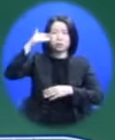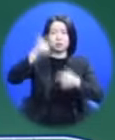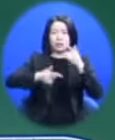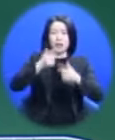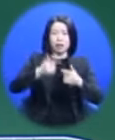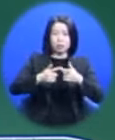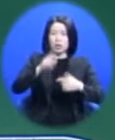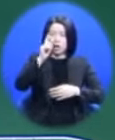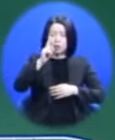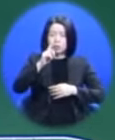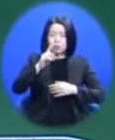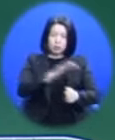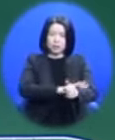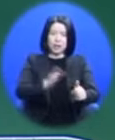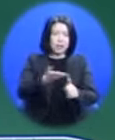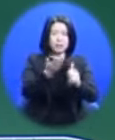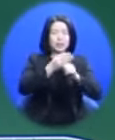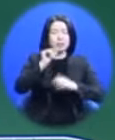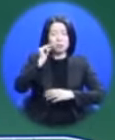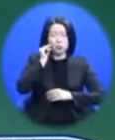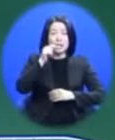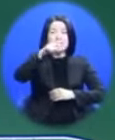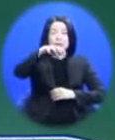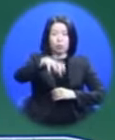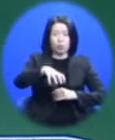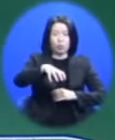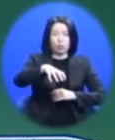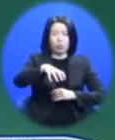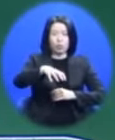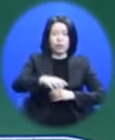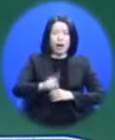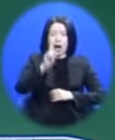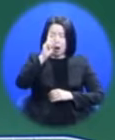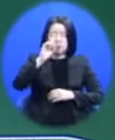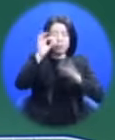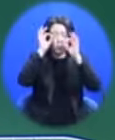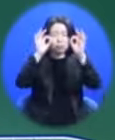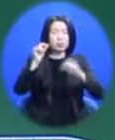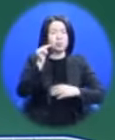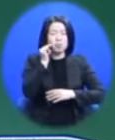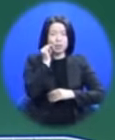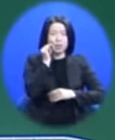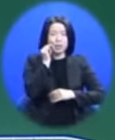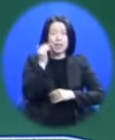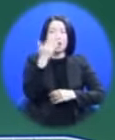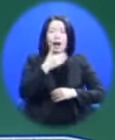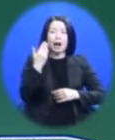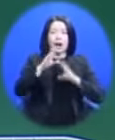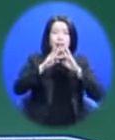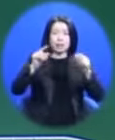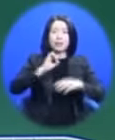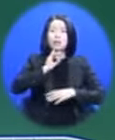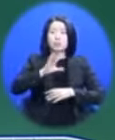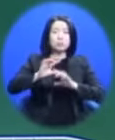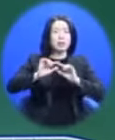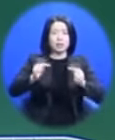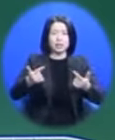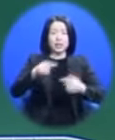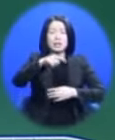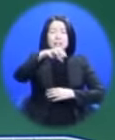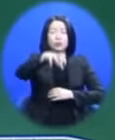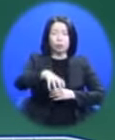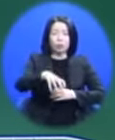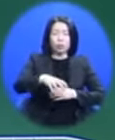그루 변변하게 자라지 못하는 그곳에서 한 번도 보지 못한 가나안 땅뿐만 아니라